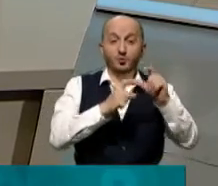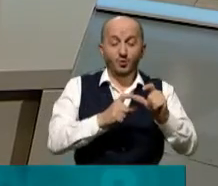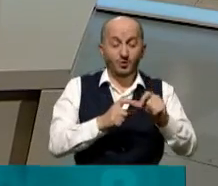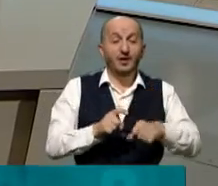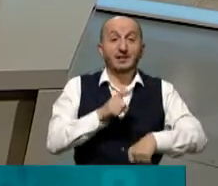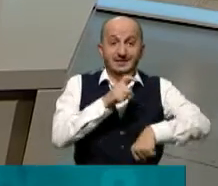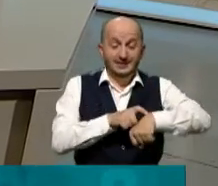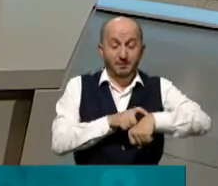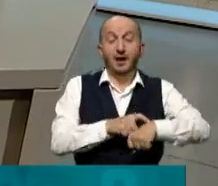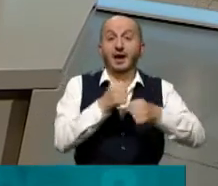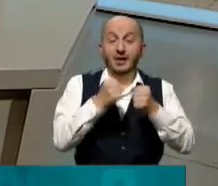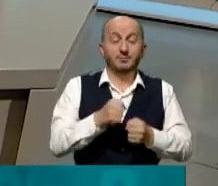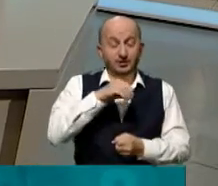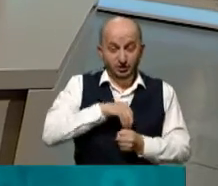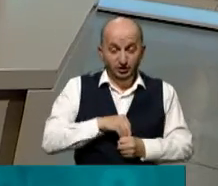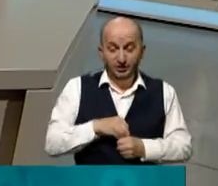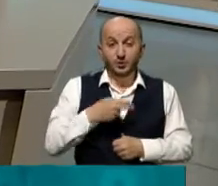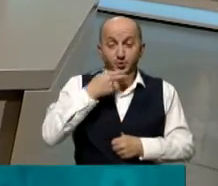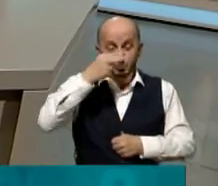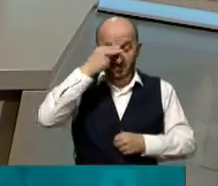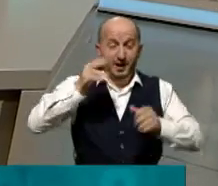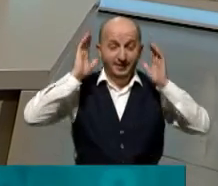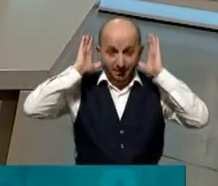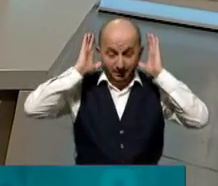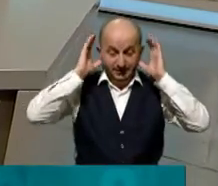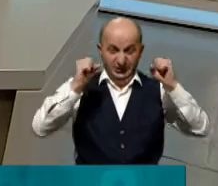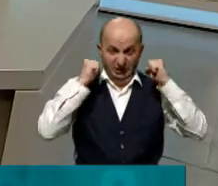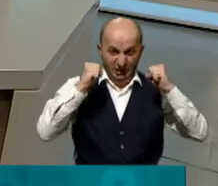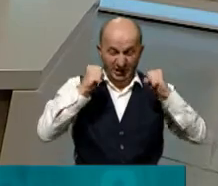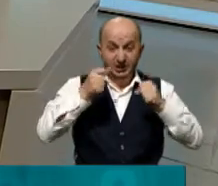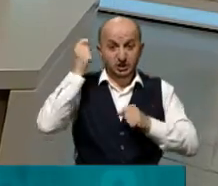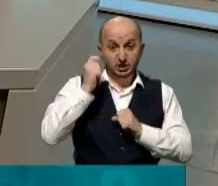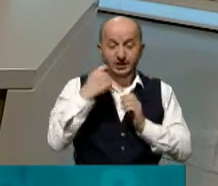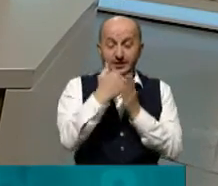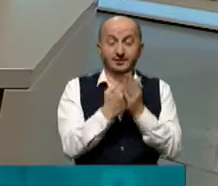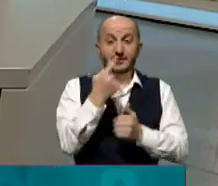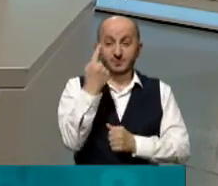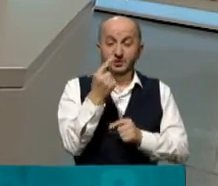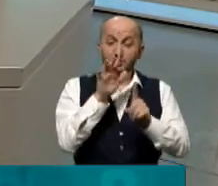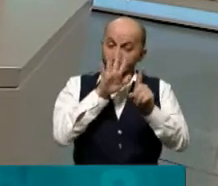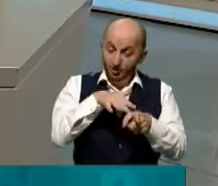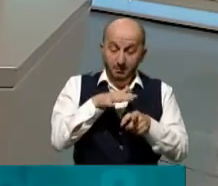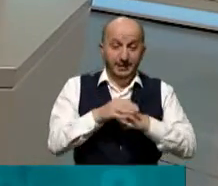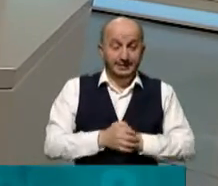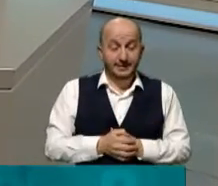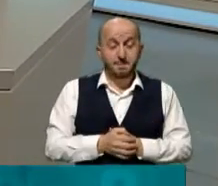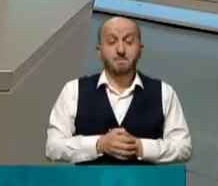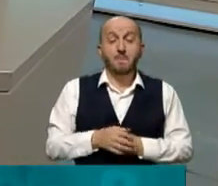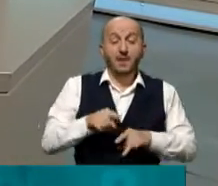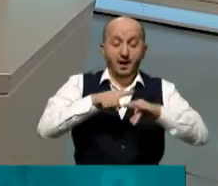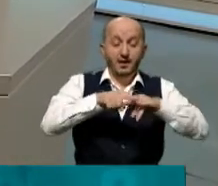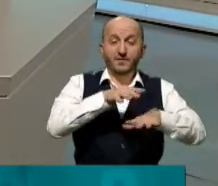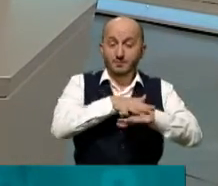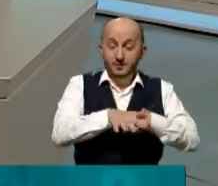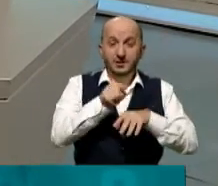eyvallah. Zaman kalması için şöyle diyelim. Cuma namazının sihat şartlarından birisi de cemaattir. Hı hı. Hanefi mezhebi